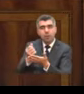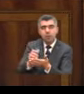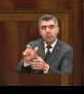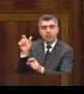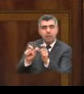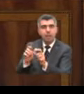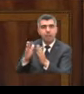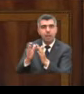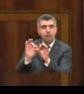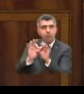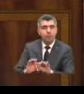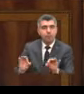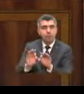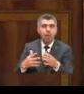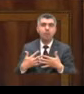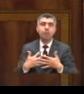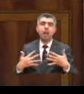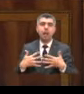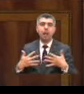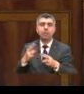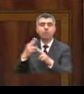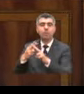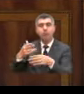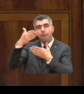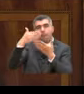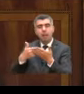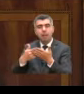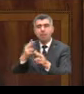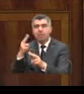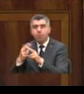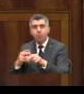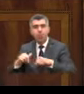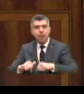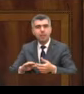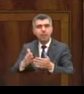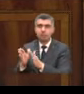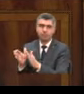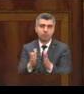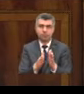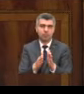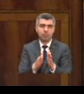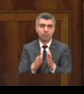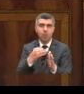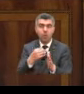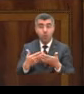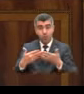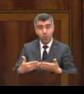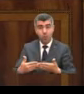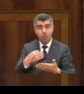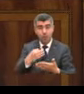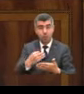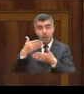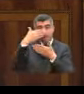الشارع. كنفرح لاننا كمغاربه نجحنا، وكننساش من وزيره عندي واش من قطاع عندي، ولكن حنا اليوم في واحد المرحله اللي